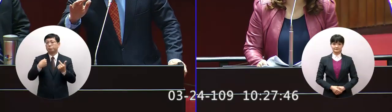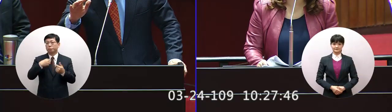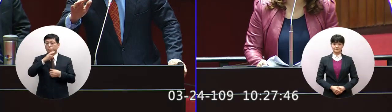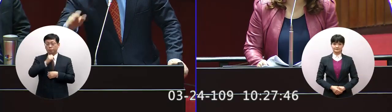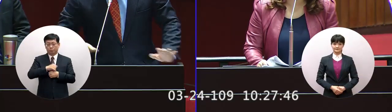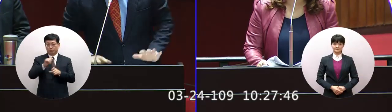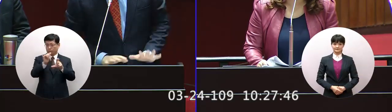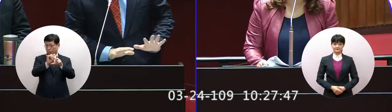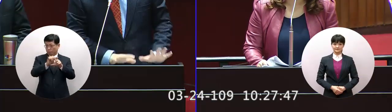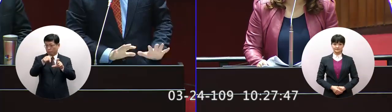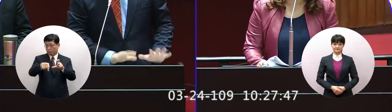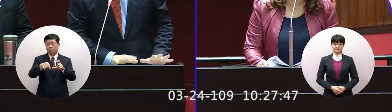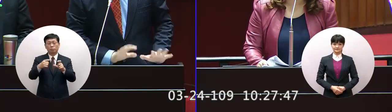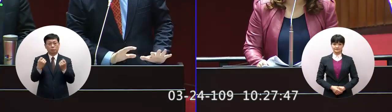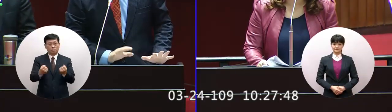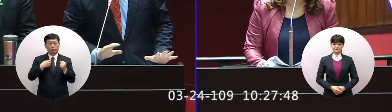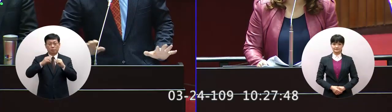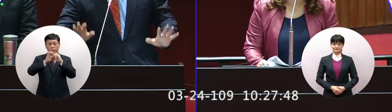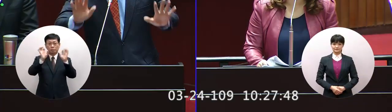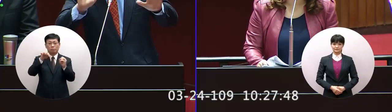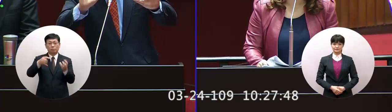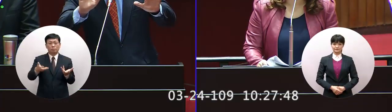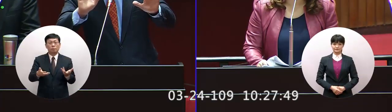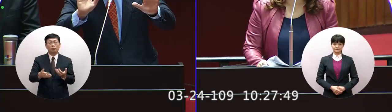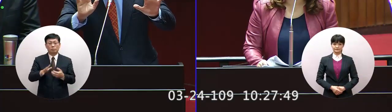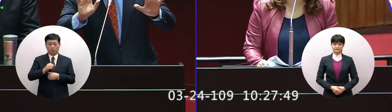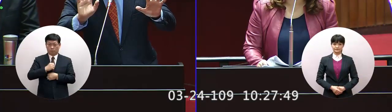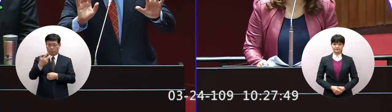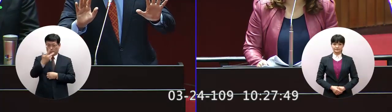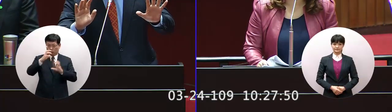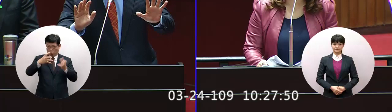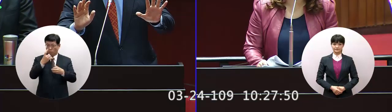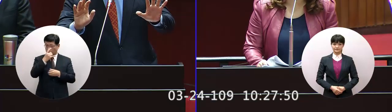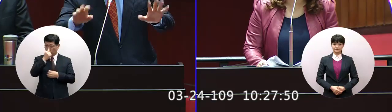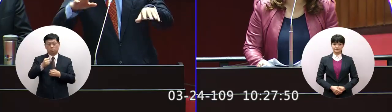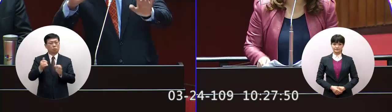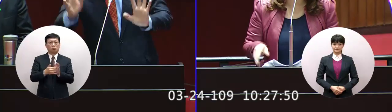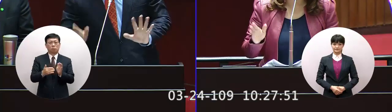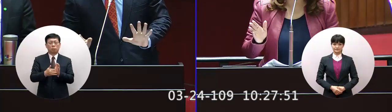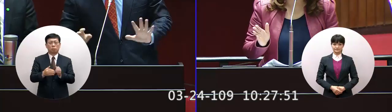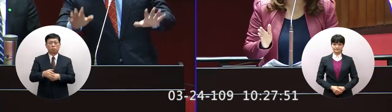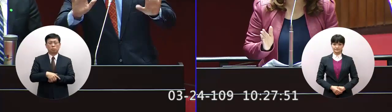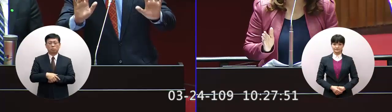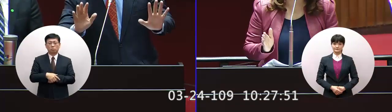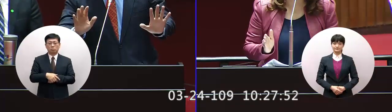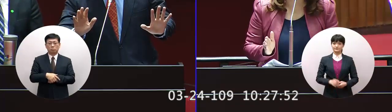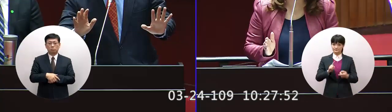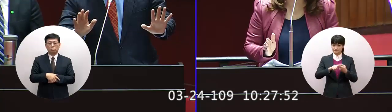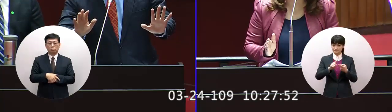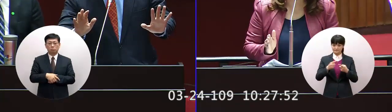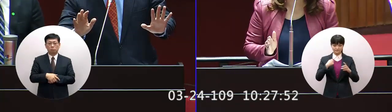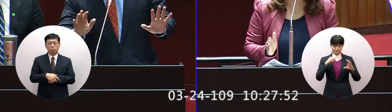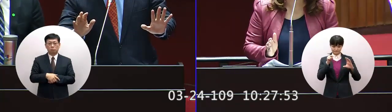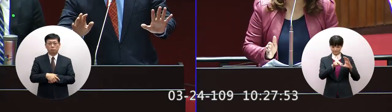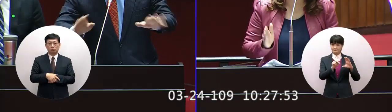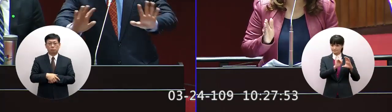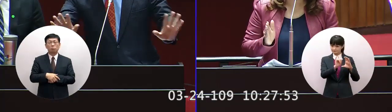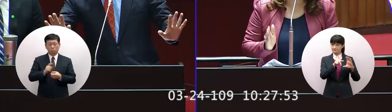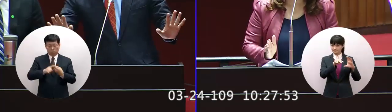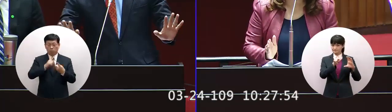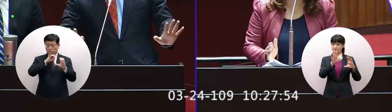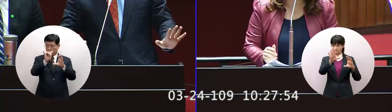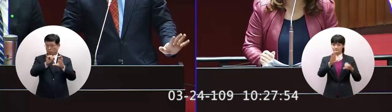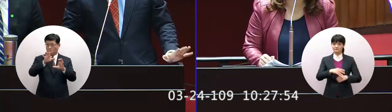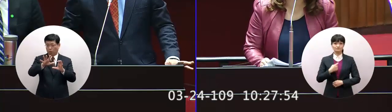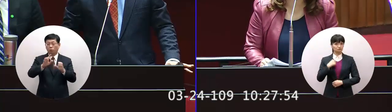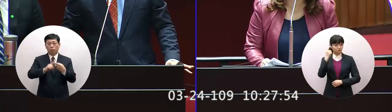的 YouTube 在宣传这一些的时候，已经有七国语言都出去了。当然如果加上英文， 这部分本席有看到，所以对这部分 YouTube